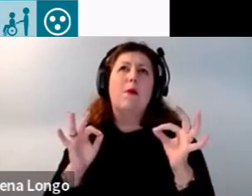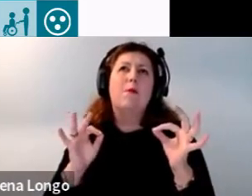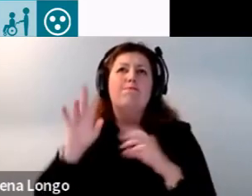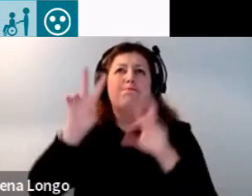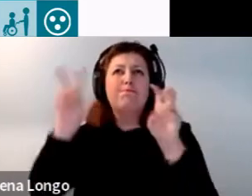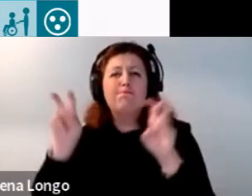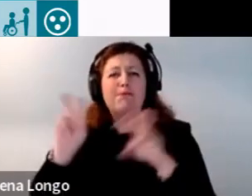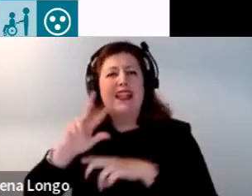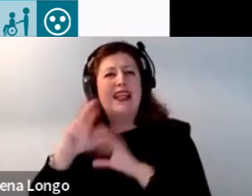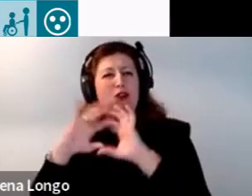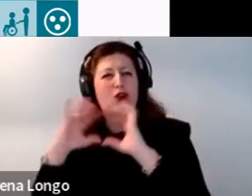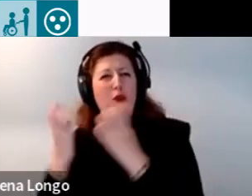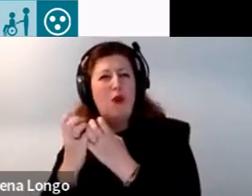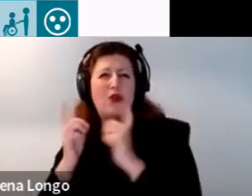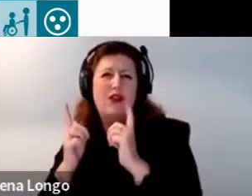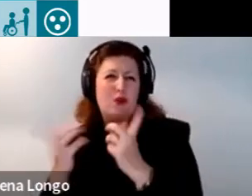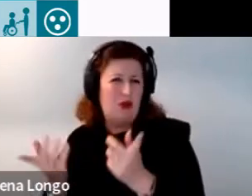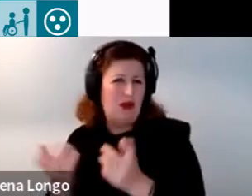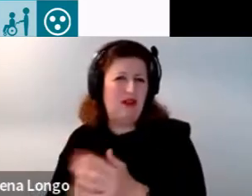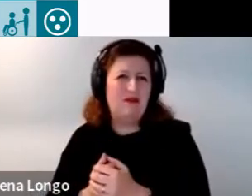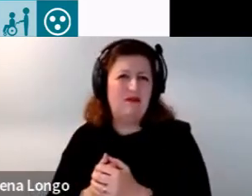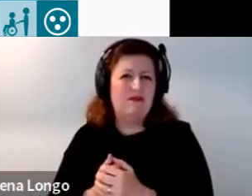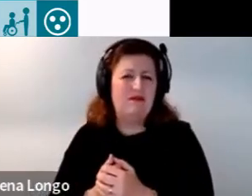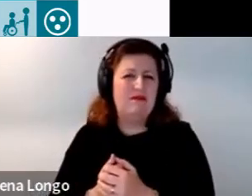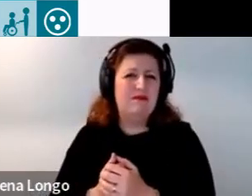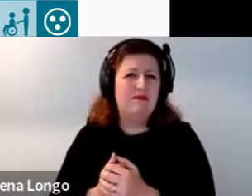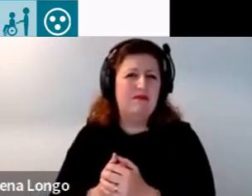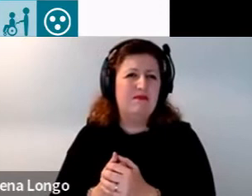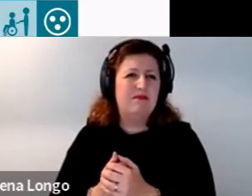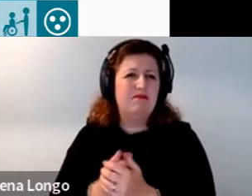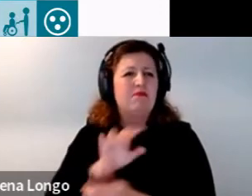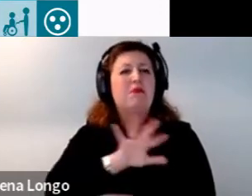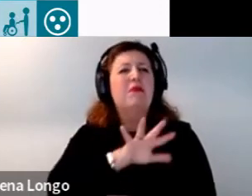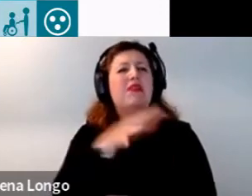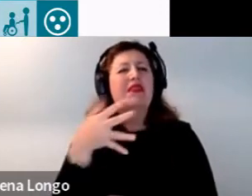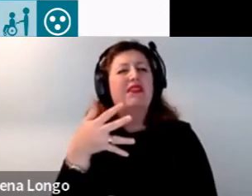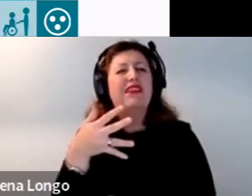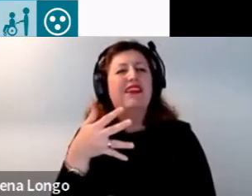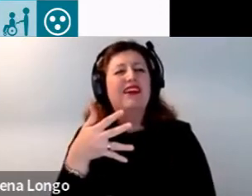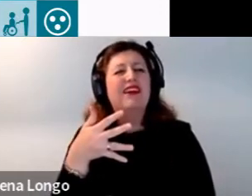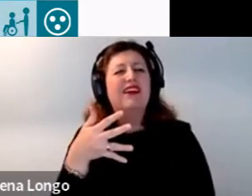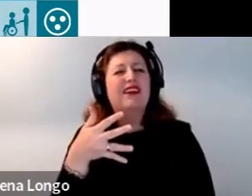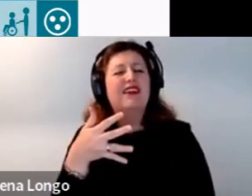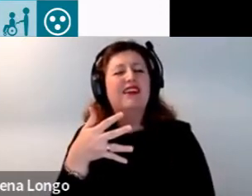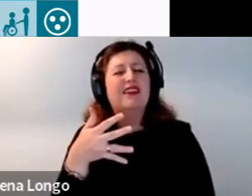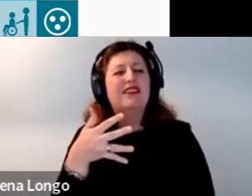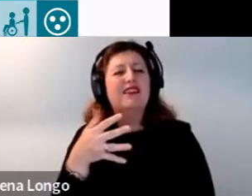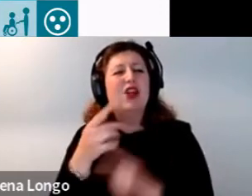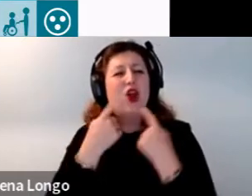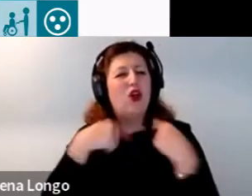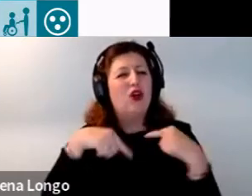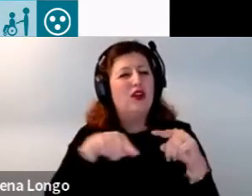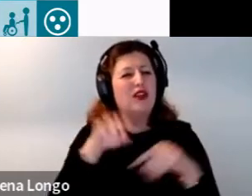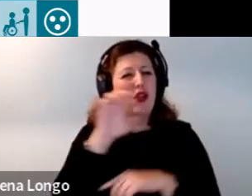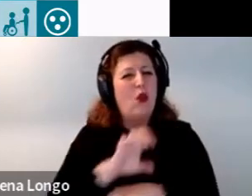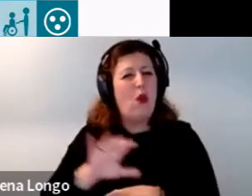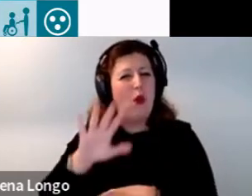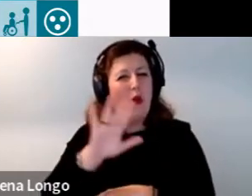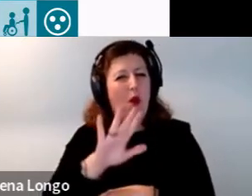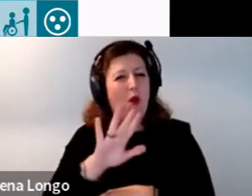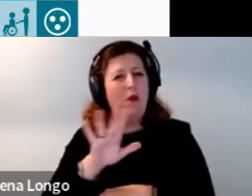mondo. Un ulteriore provvedimento lo prende sempre il Consiglio d'Europa con la